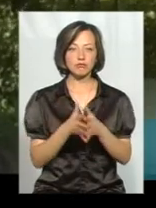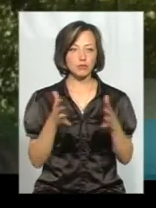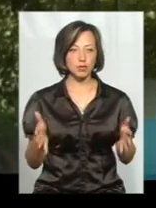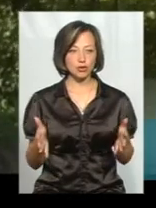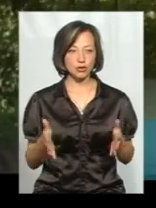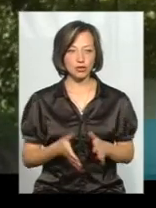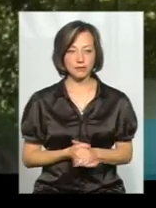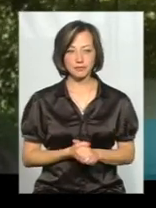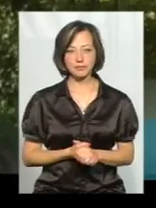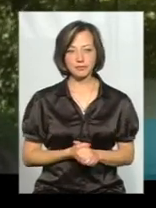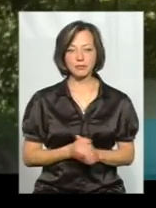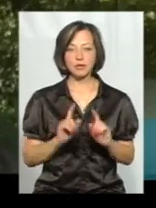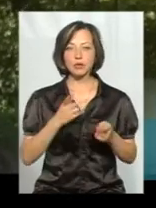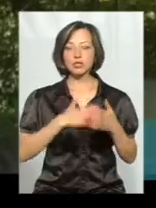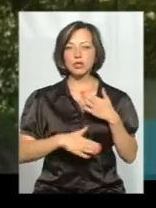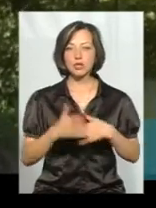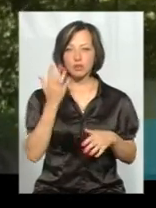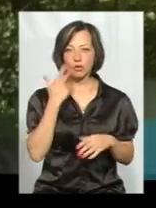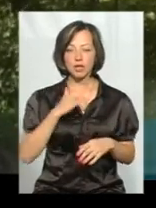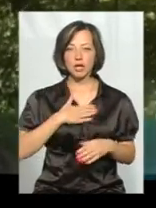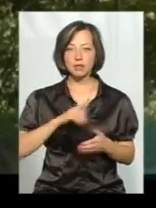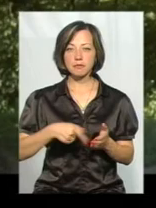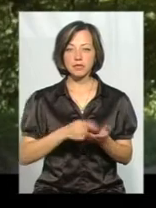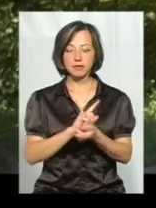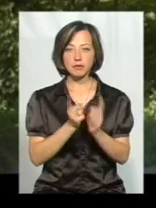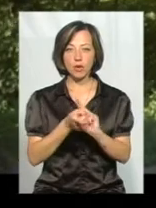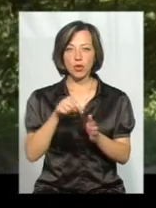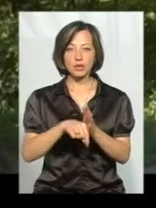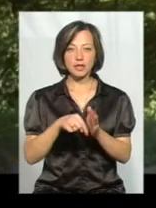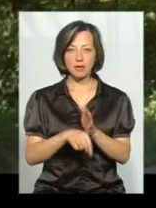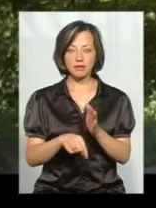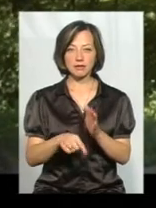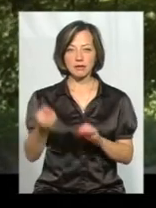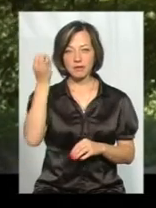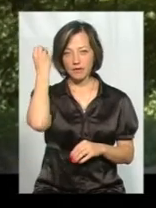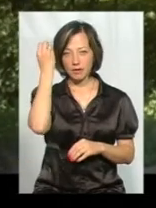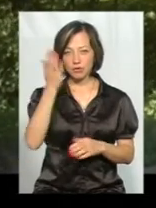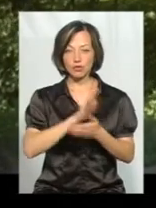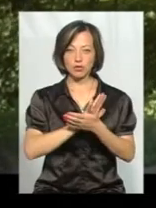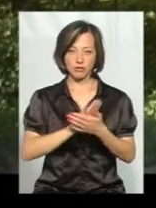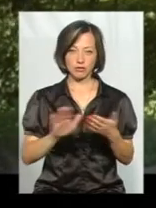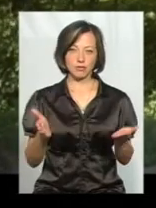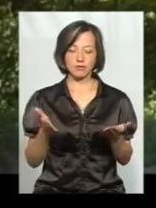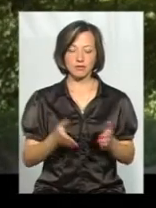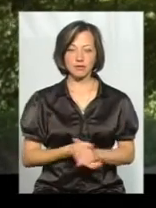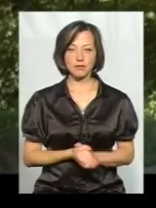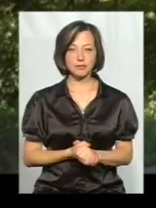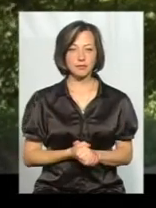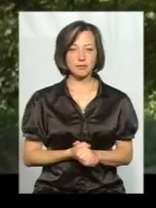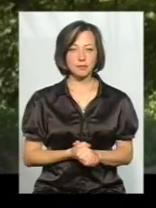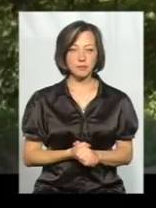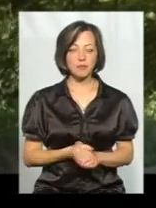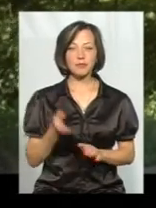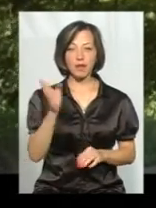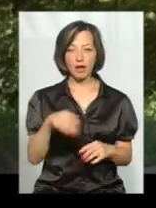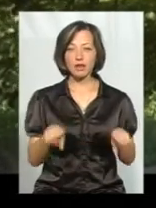більше. Мене дуже тішить, коли наше місто набуває ознак цивілізованості і екологічної культури.